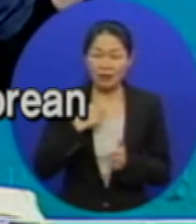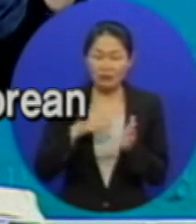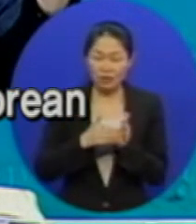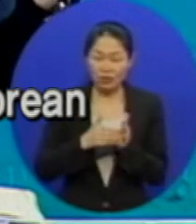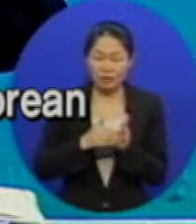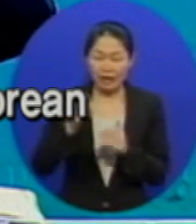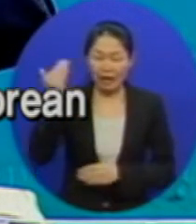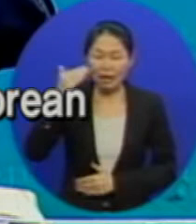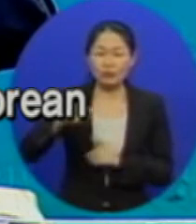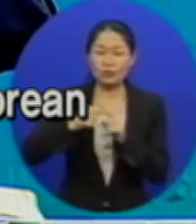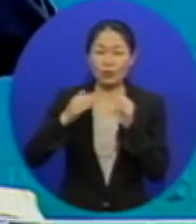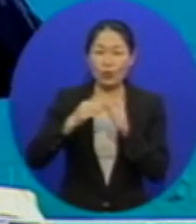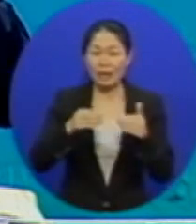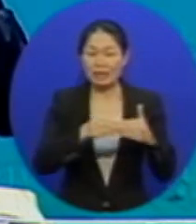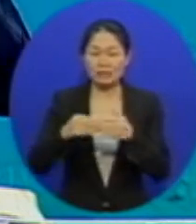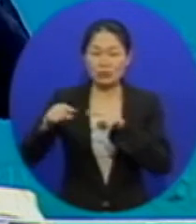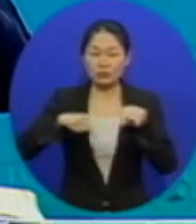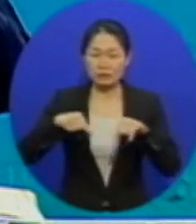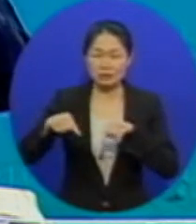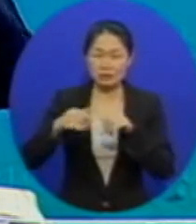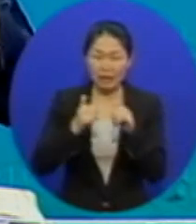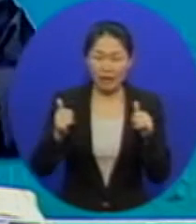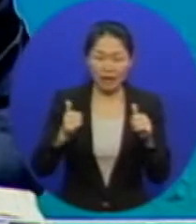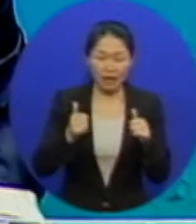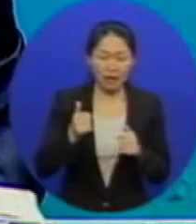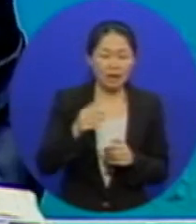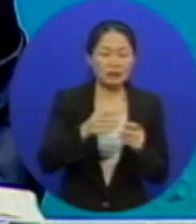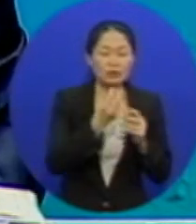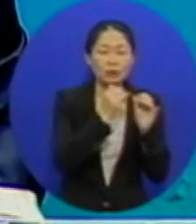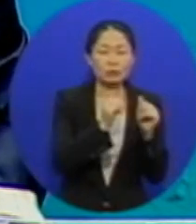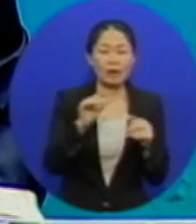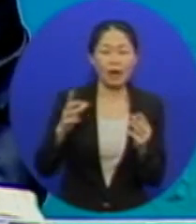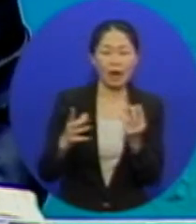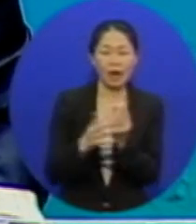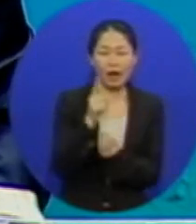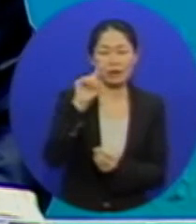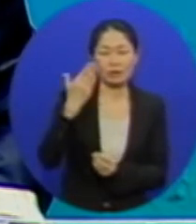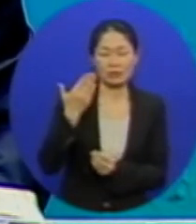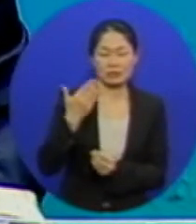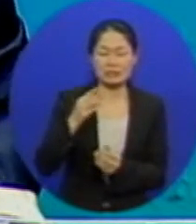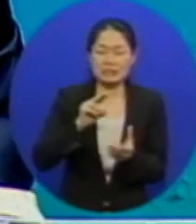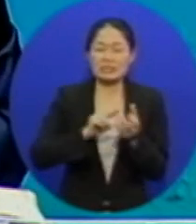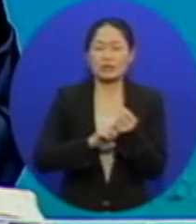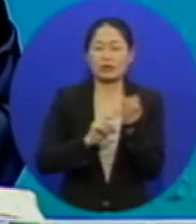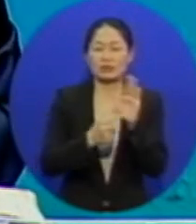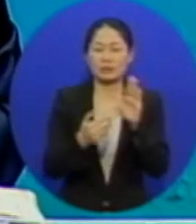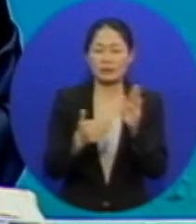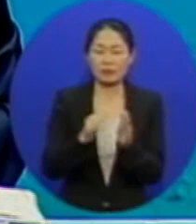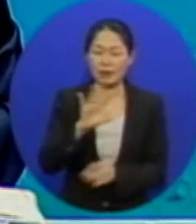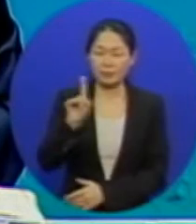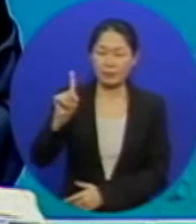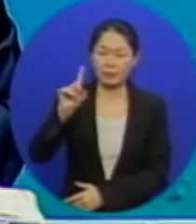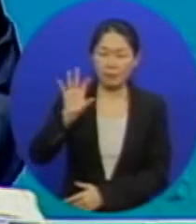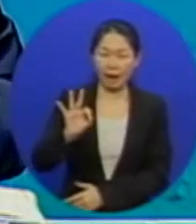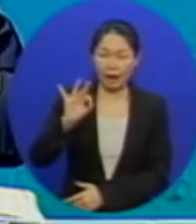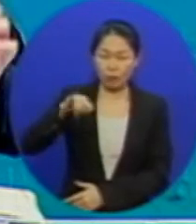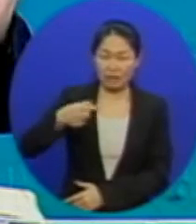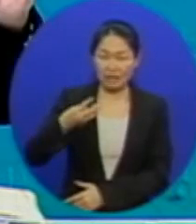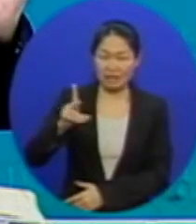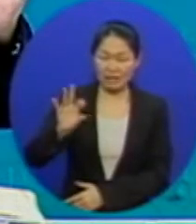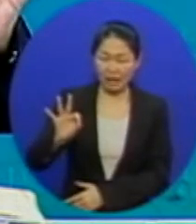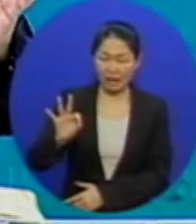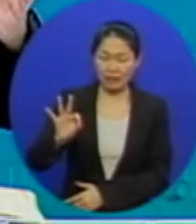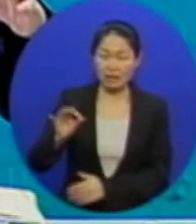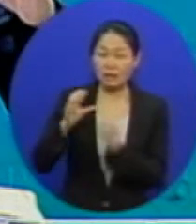지도자들 성도들이 하나님의 기적이 일어났어요 방위 량 선교사님 그분이